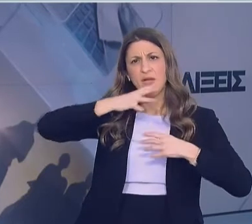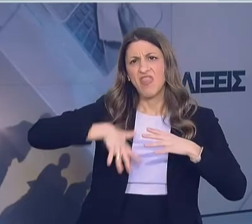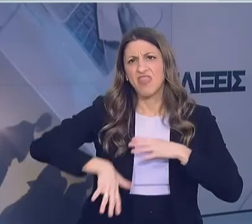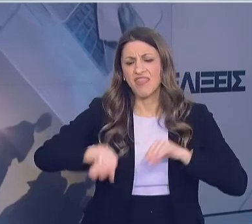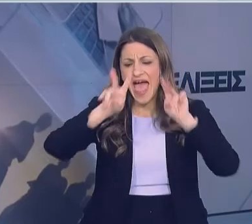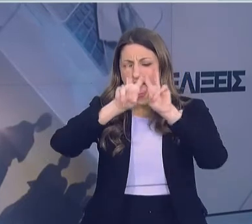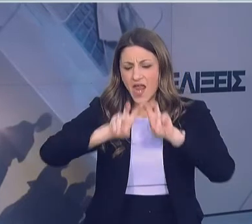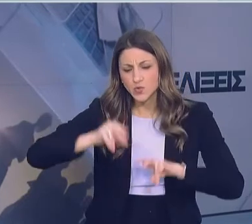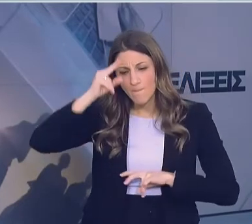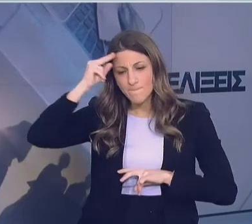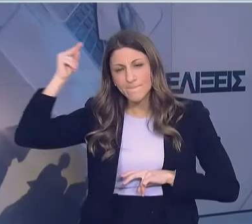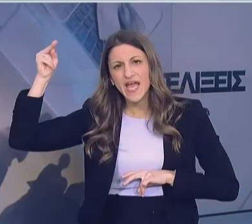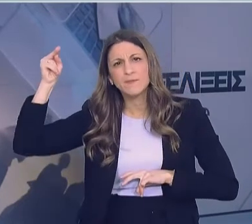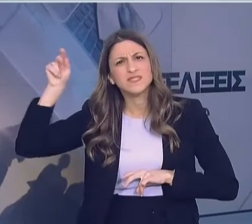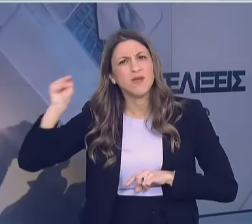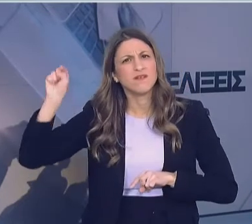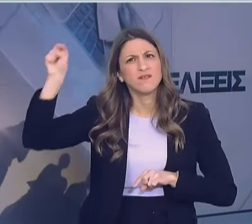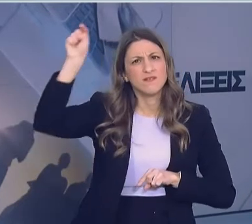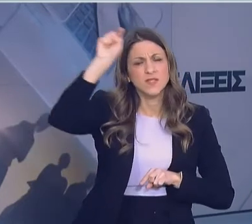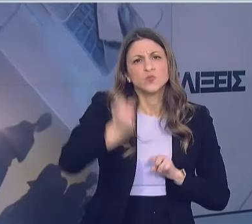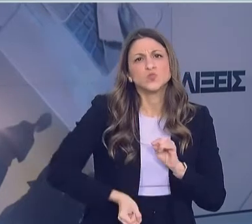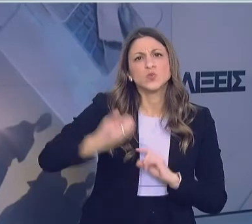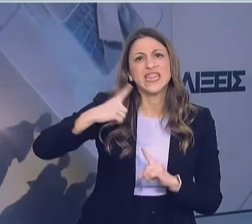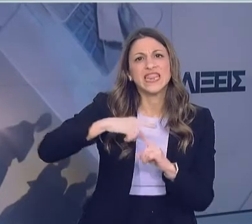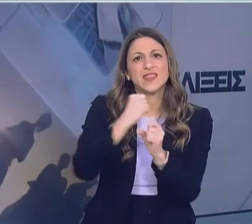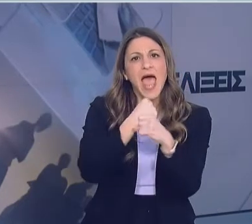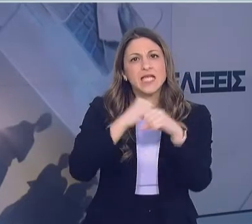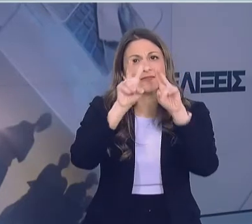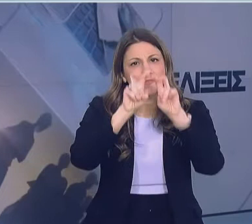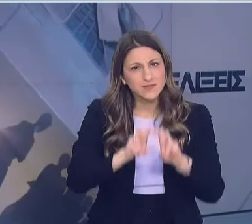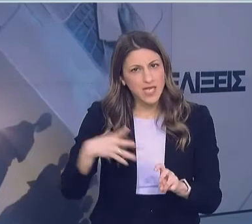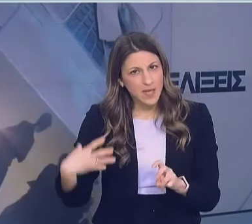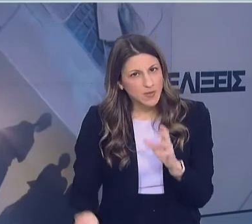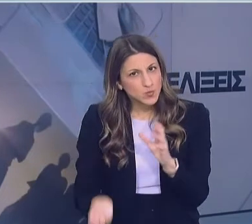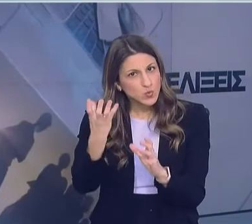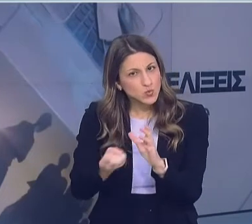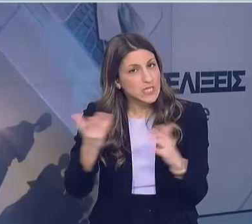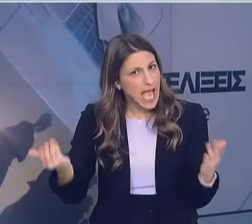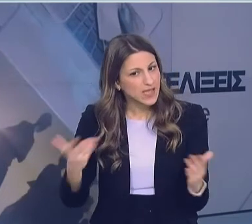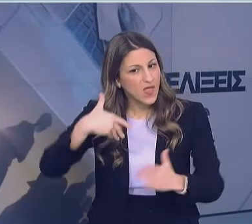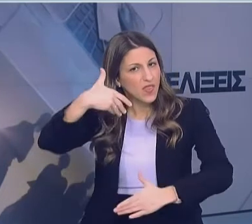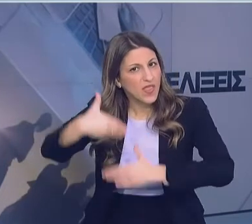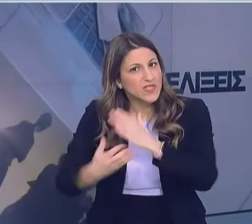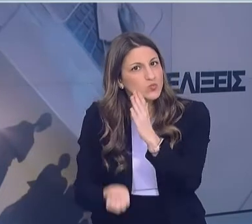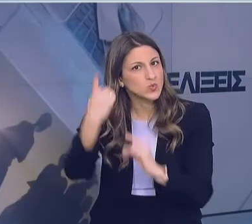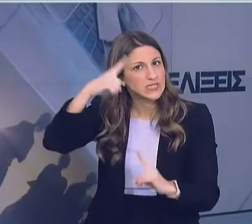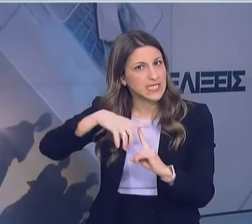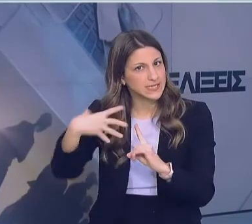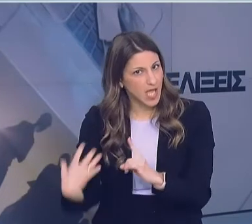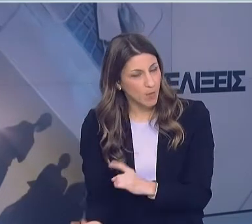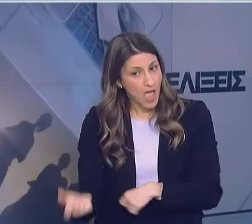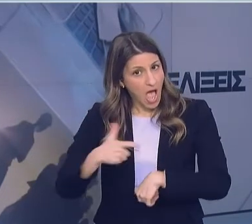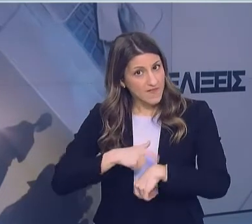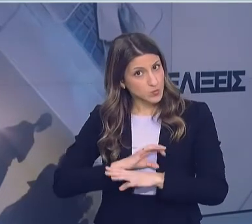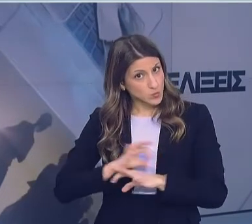ελέγχους από πανεπιστημιακά ιδρύματα νέων τεστ για τον κορονοϊό. Υπάρχει κάποια εξέλιξη στη διαδικασία αυτή ώστε να έχει η πολιτεία